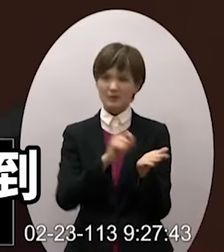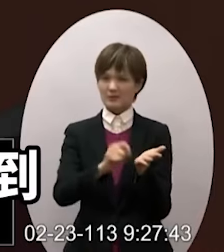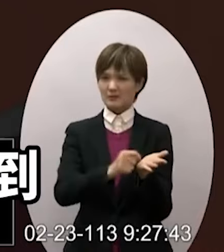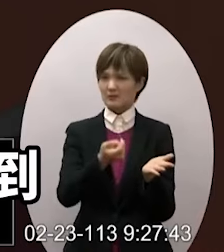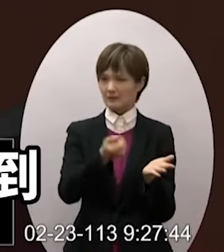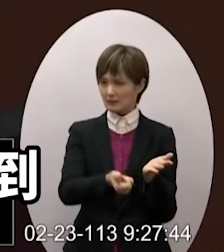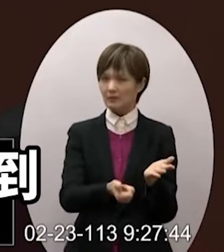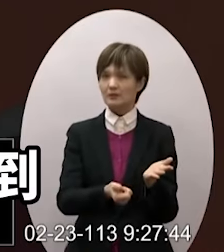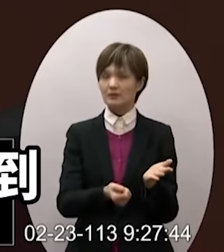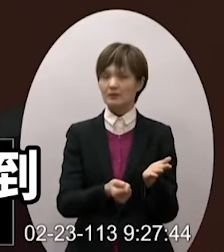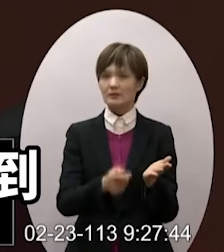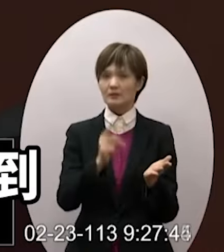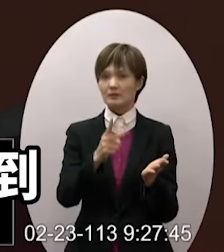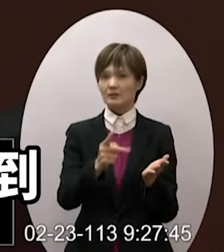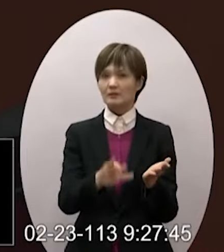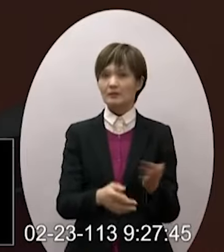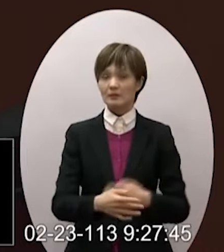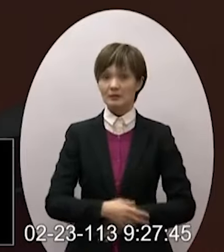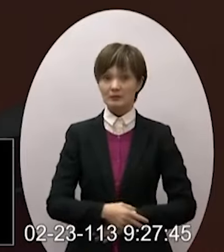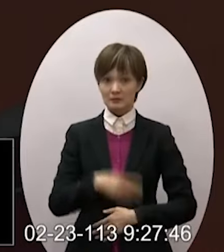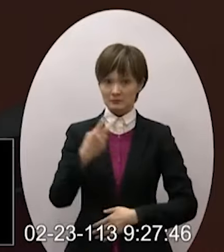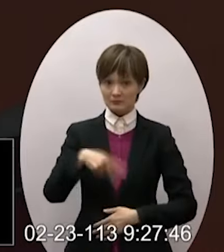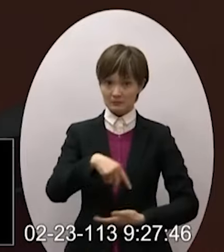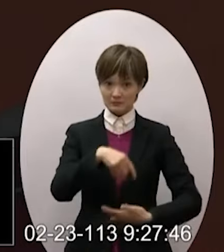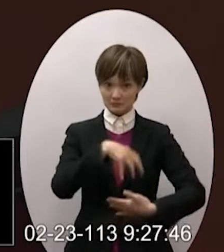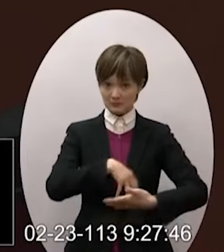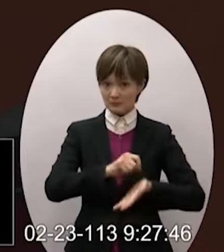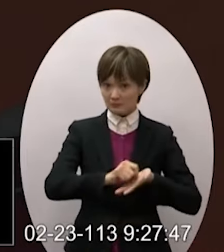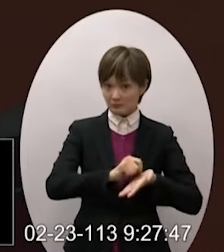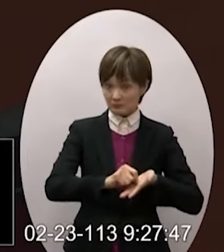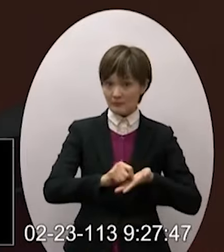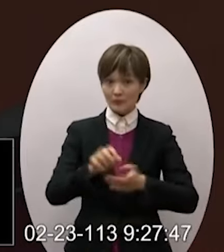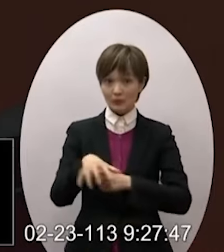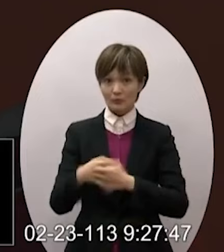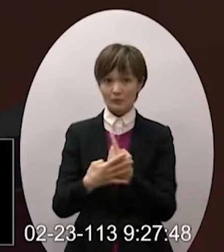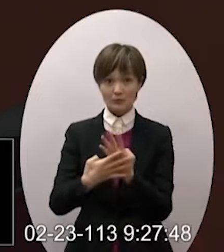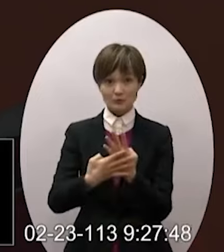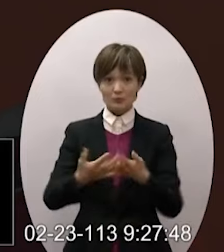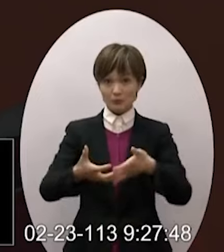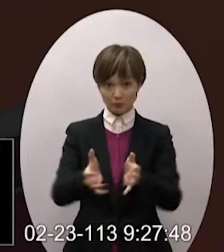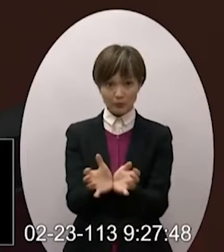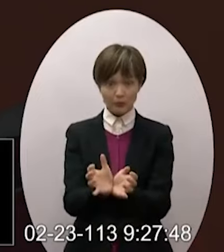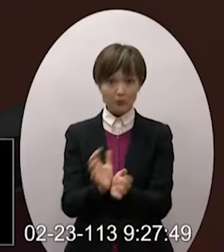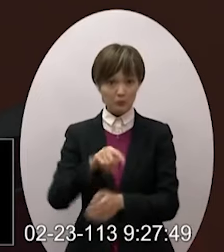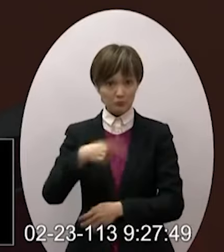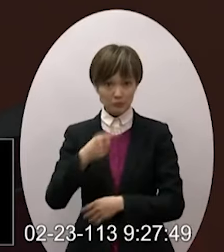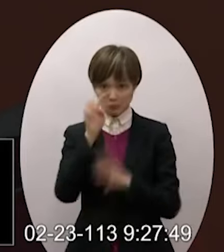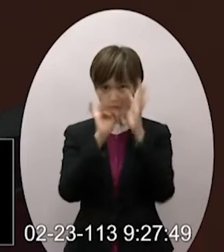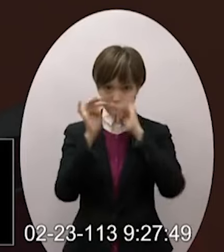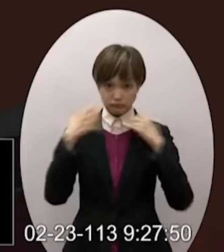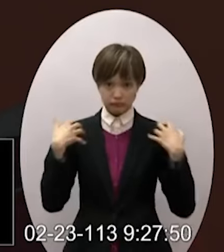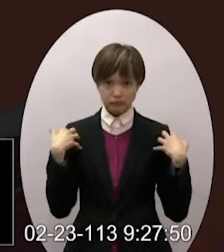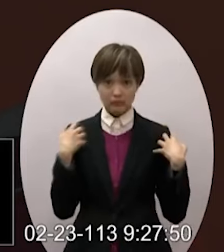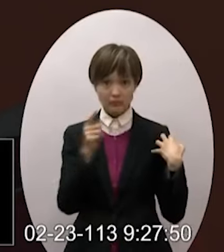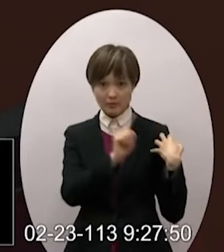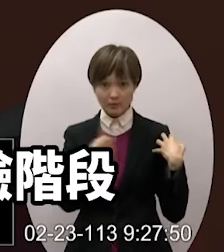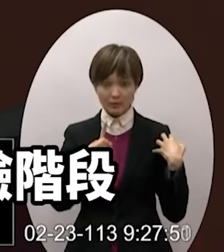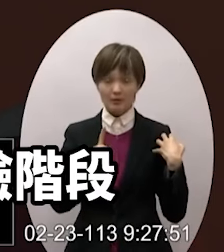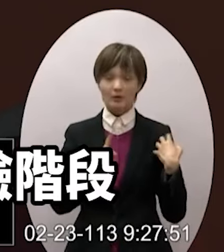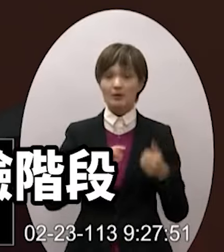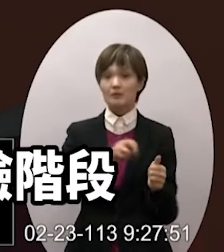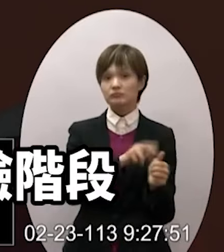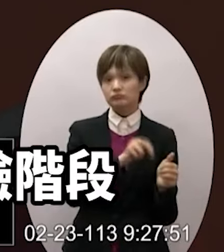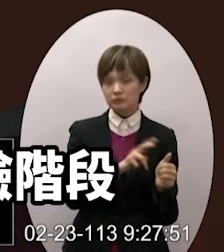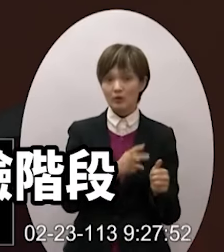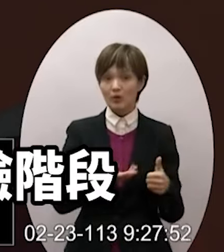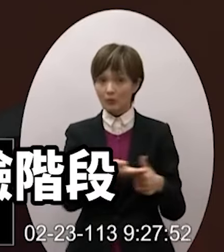自己提到，很清楚的提到，农业部接下来要负责调查养殖跟屠宰阶段，卫